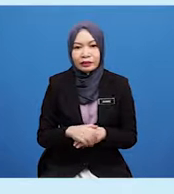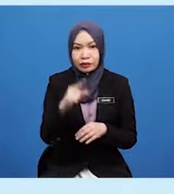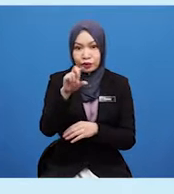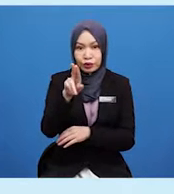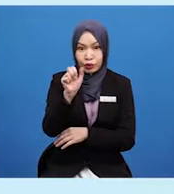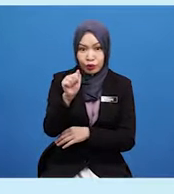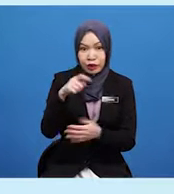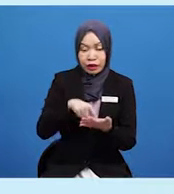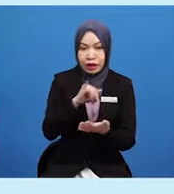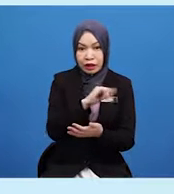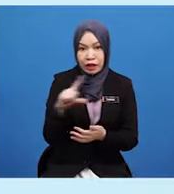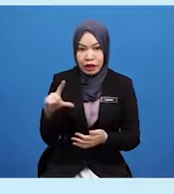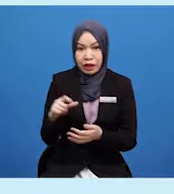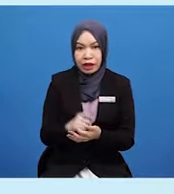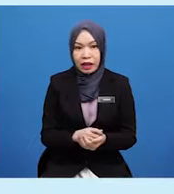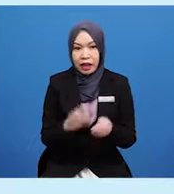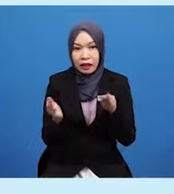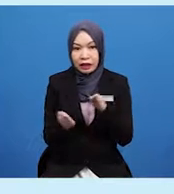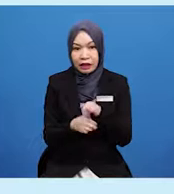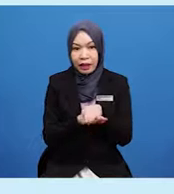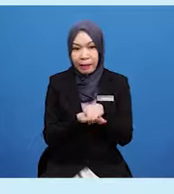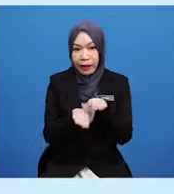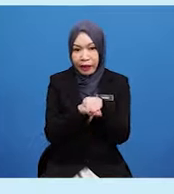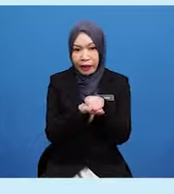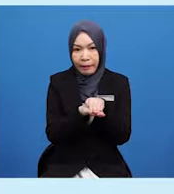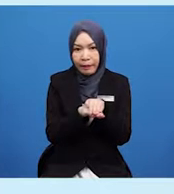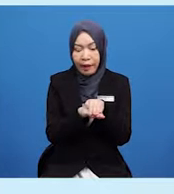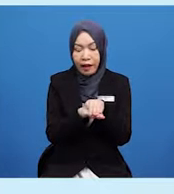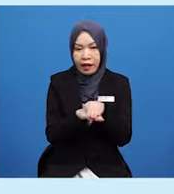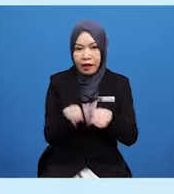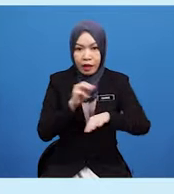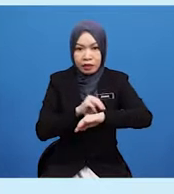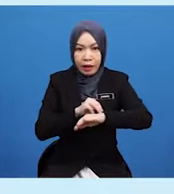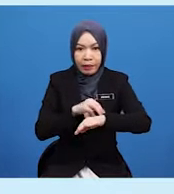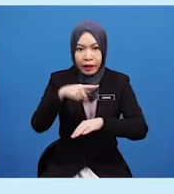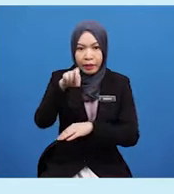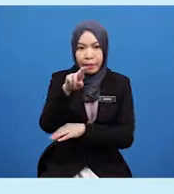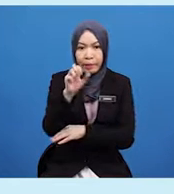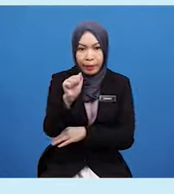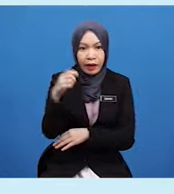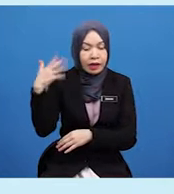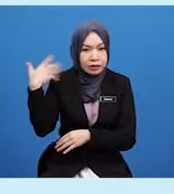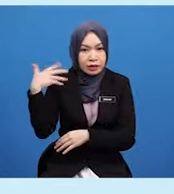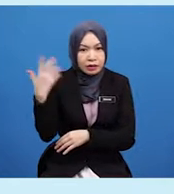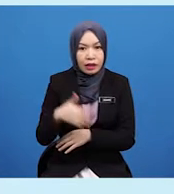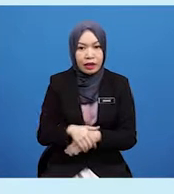merupakan tapak zaman prasejarah yang penting di Filipina terdapat